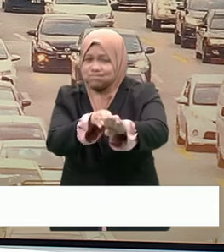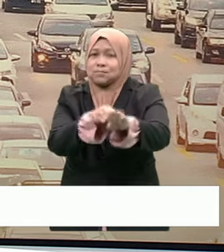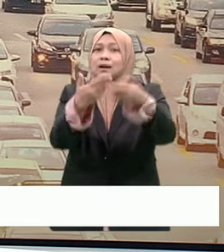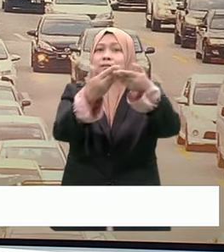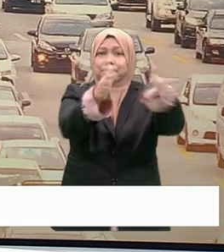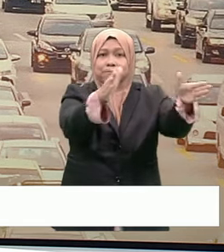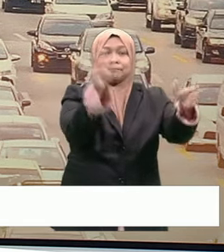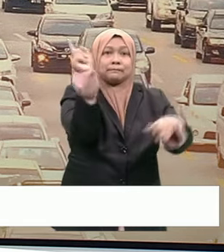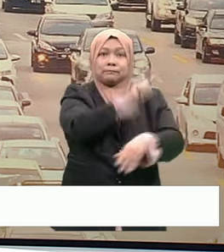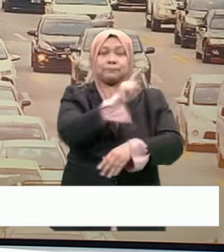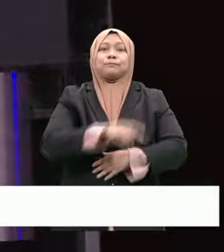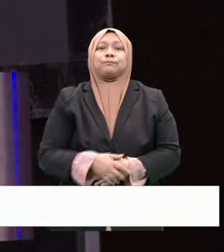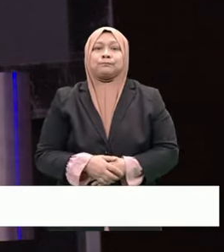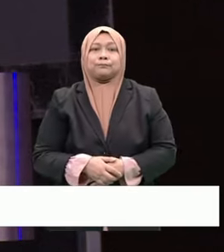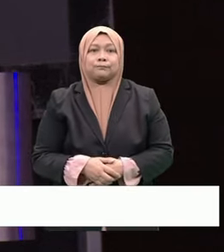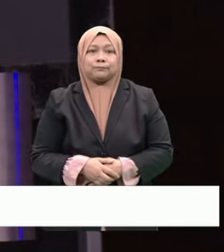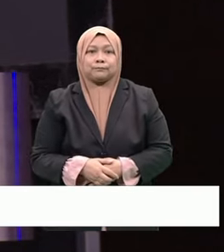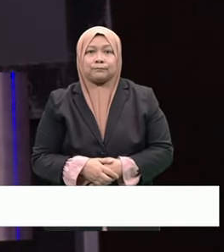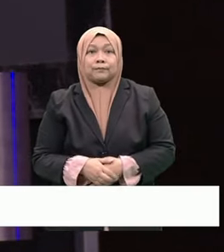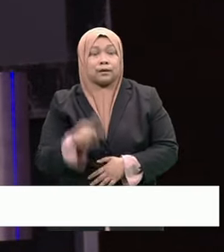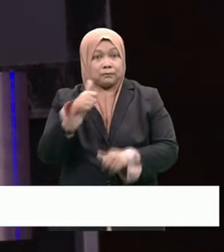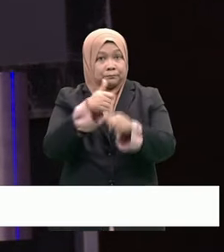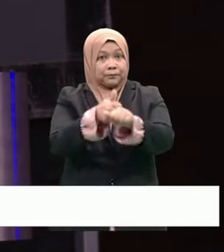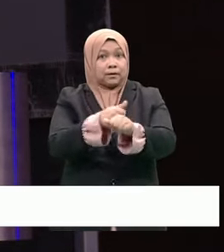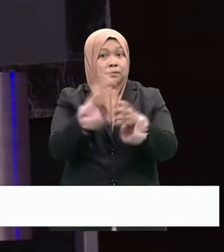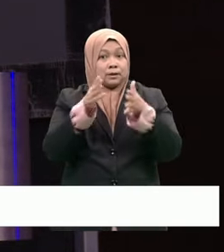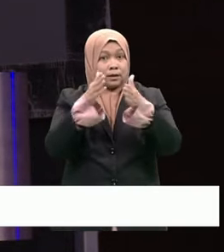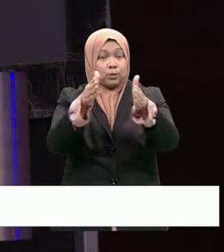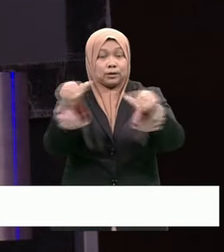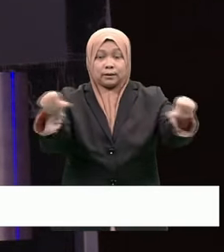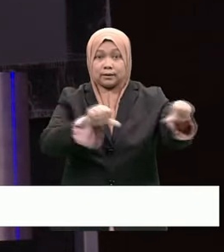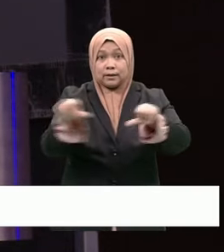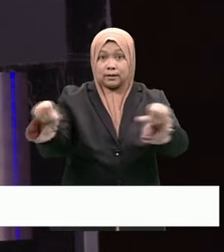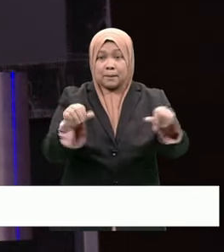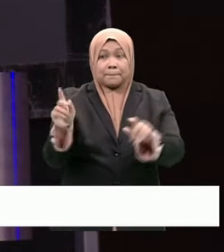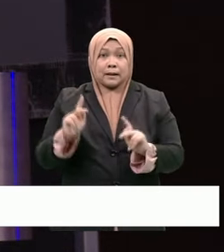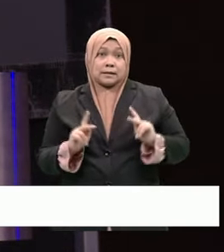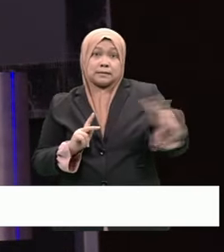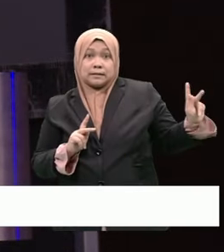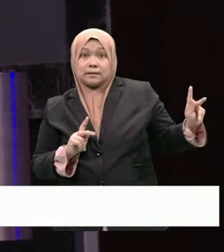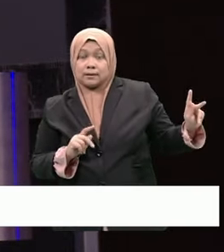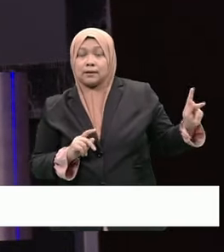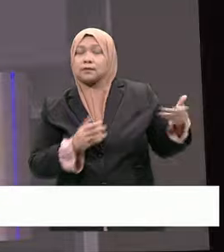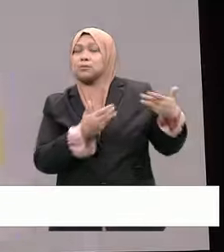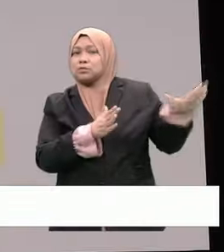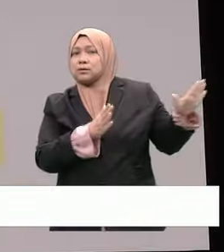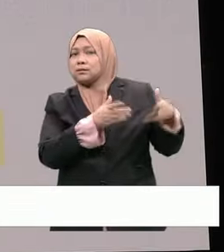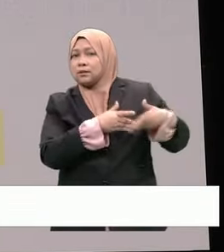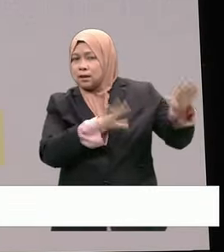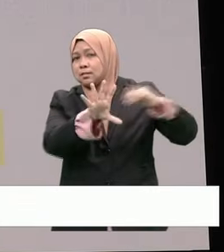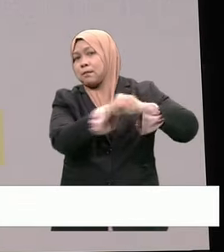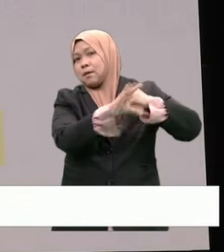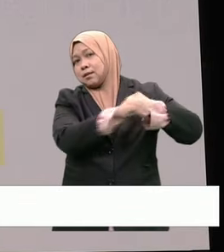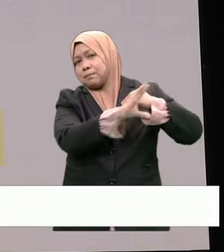yang Teruk menurutnya ketika laluan itu diaktifkan lorong paling kiri yang sedia ada dibuka sebagai laluan